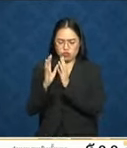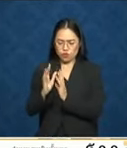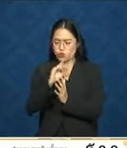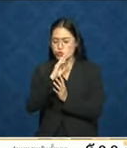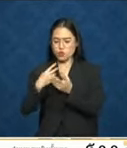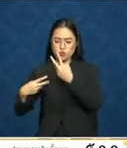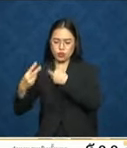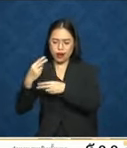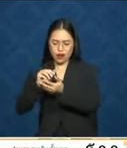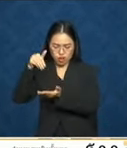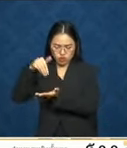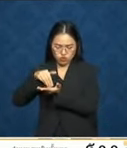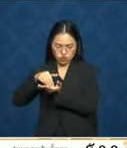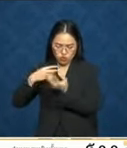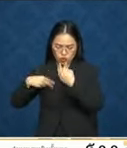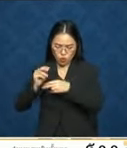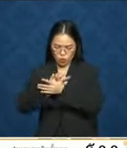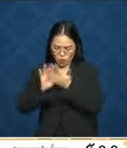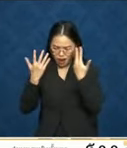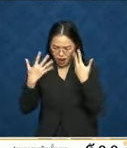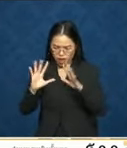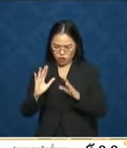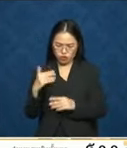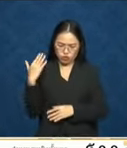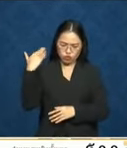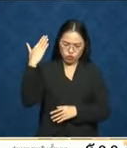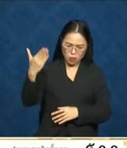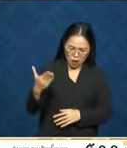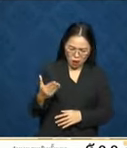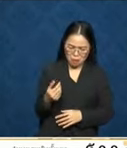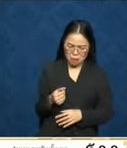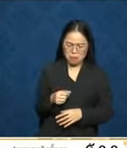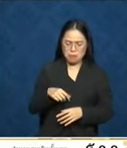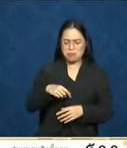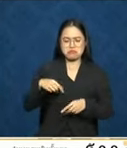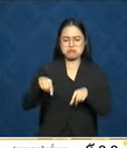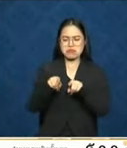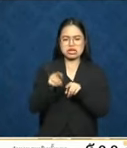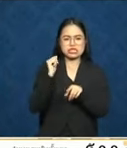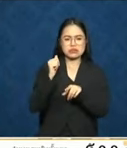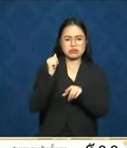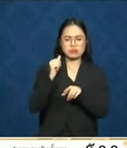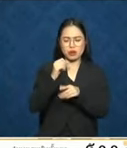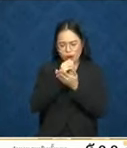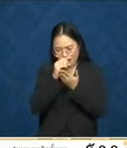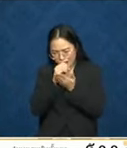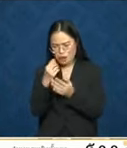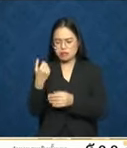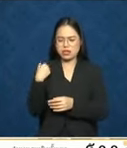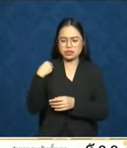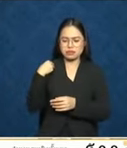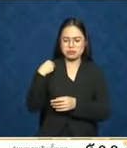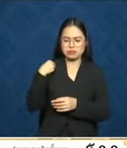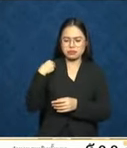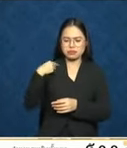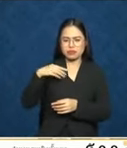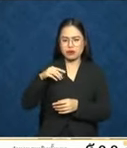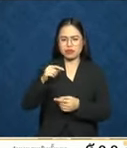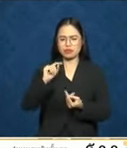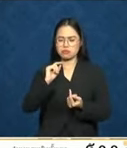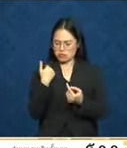การรักษาเสร็จสิ้นแล้วกลับมามีอาการรุนแรงอีกครั้งเมื่อเกิดเหตุการณ์ขึ้นนะครับผู้ป่วยกลุ่มนี้ทำร้ายร่างกายผู้อื่นในที่สาธาร